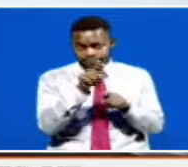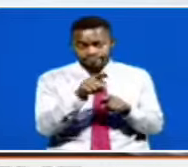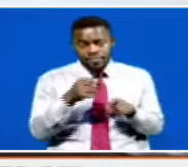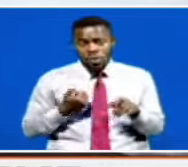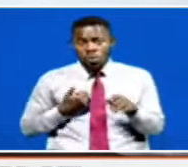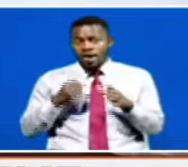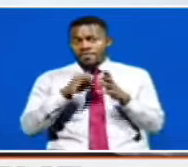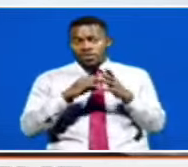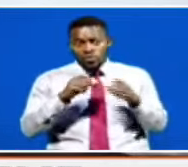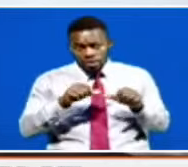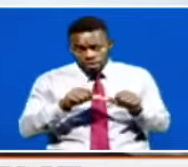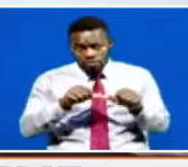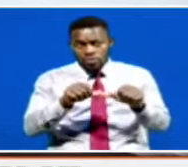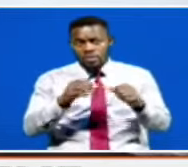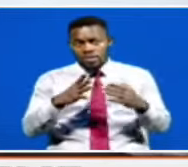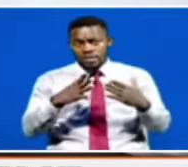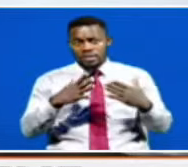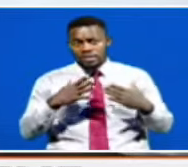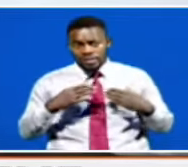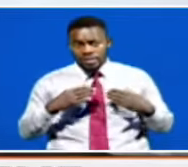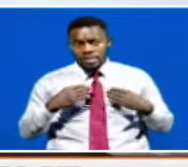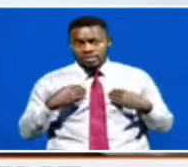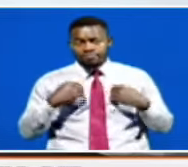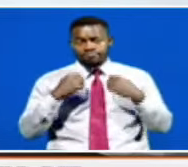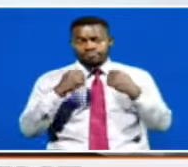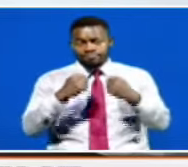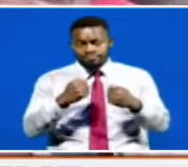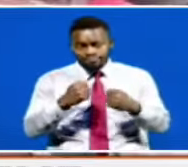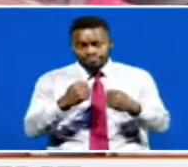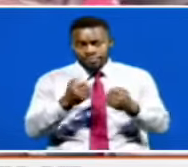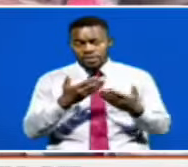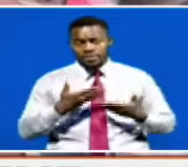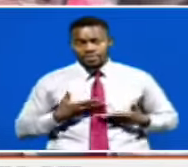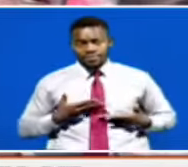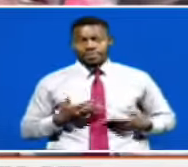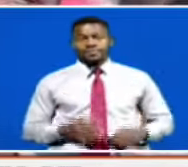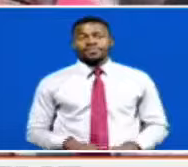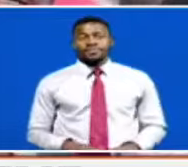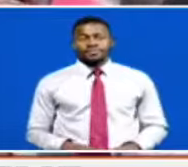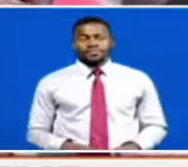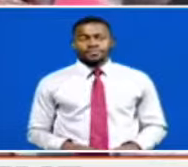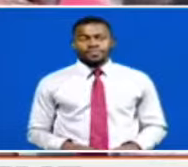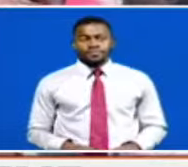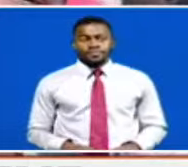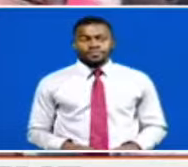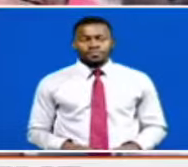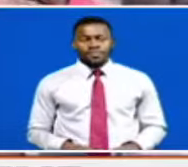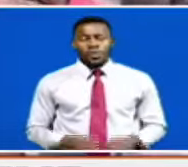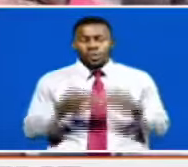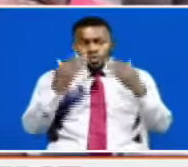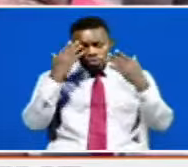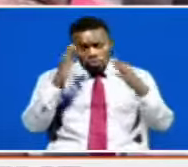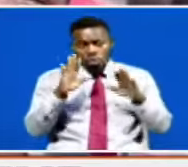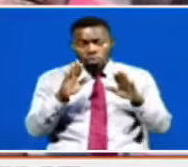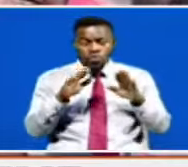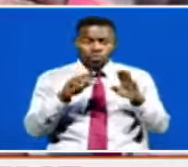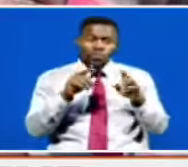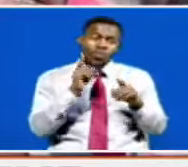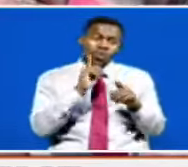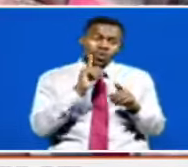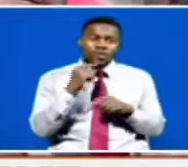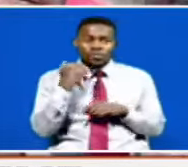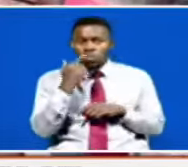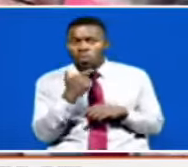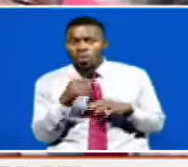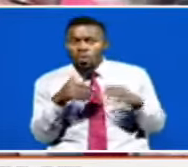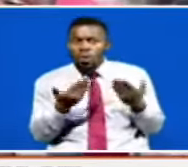akiendelea kuuguza majeraha katika hospitali ya Kombewa. Sasa tuko na hofu, hatujui leo itakuwa ni nani.